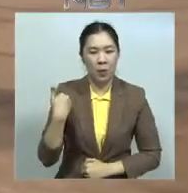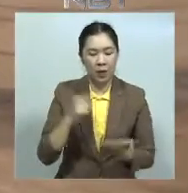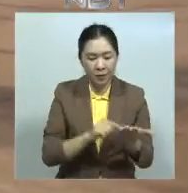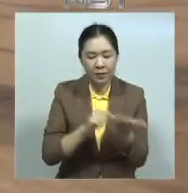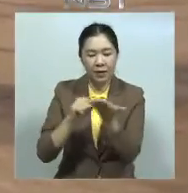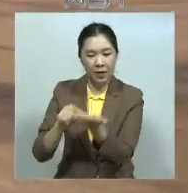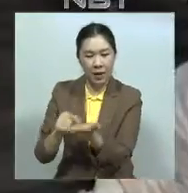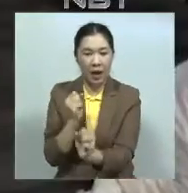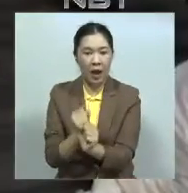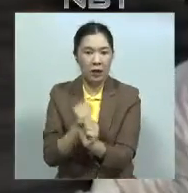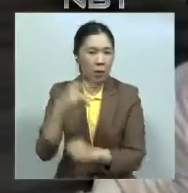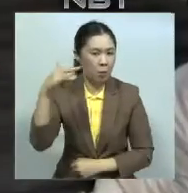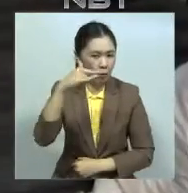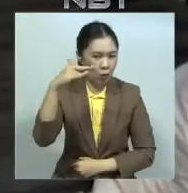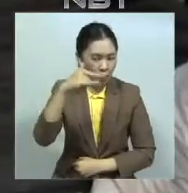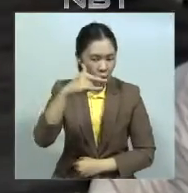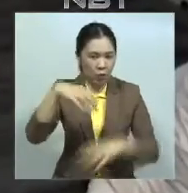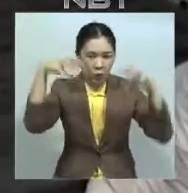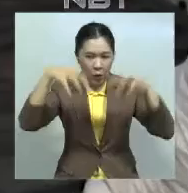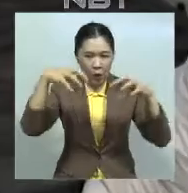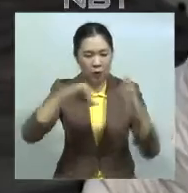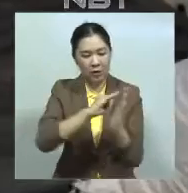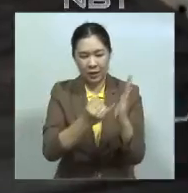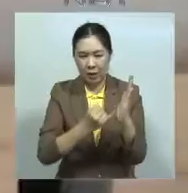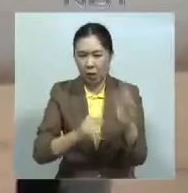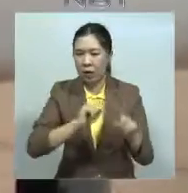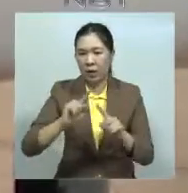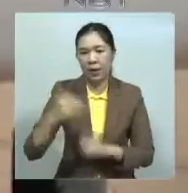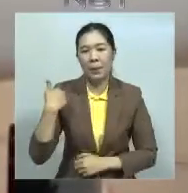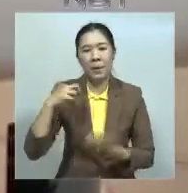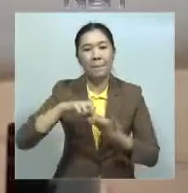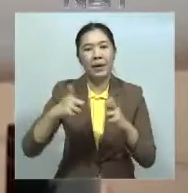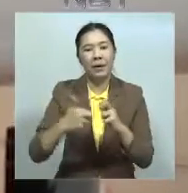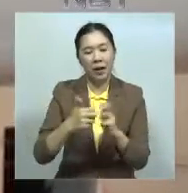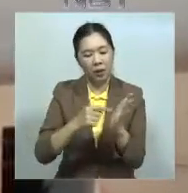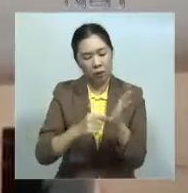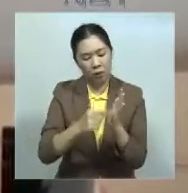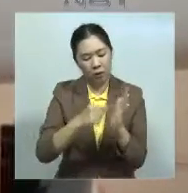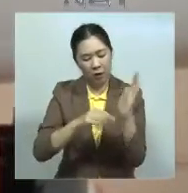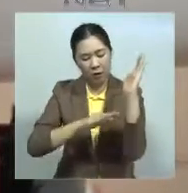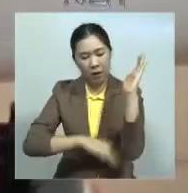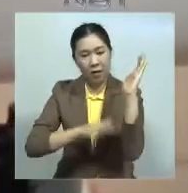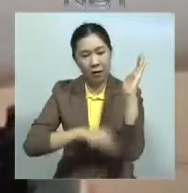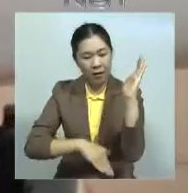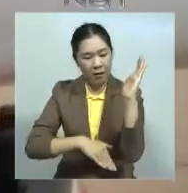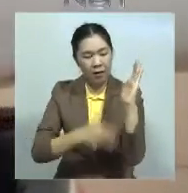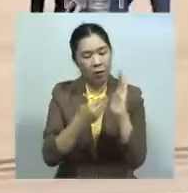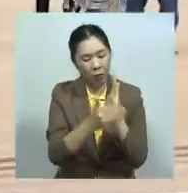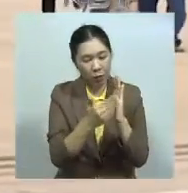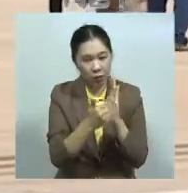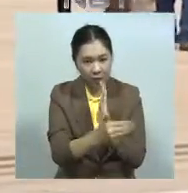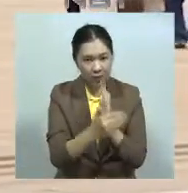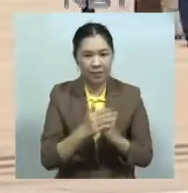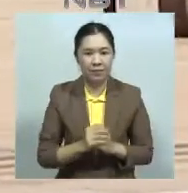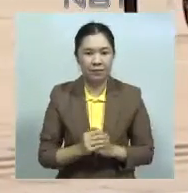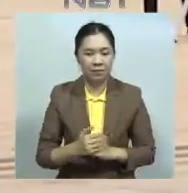ขอทำฝนหลวงมาเกือบทุกจังหวัดที่มีปัญหามากที่สุดนะคะก็คือพื้นที่ตอนกลางและตอนล่างของภาคตะวันออกเฉียงเหนือซึ่ง